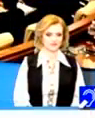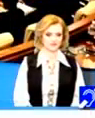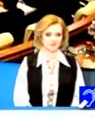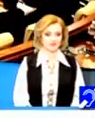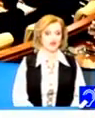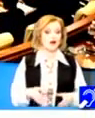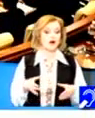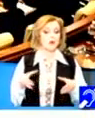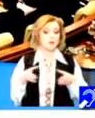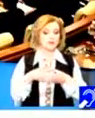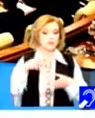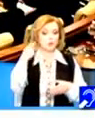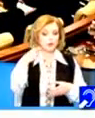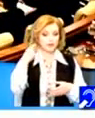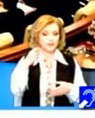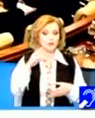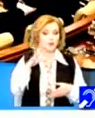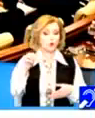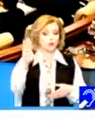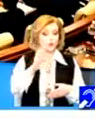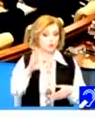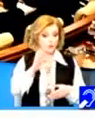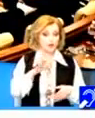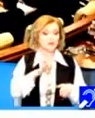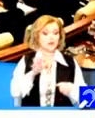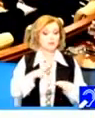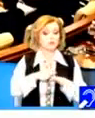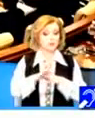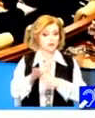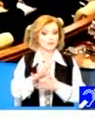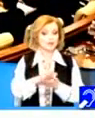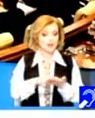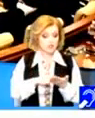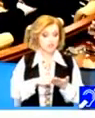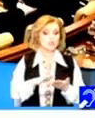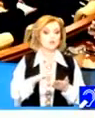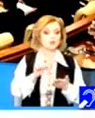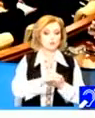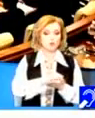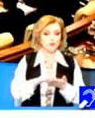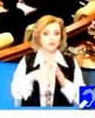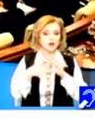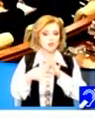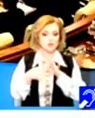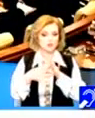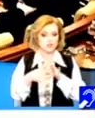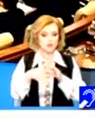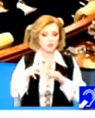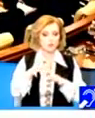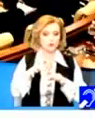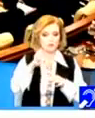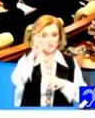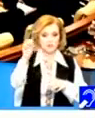O coaliție pro-europeană care să asigure continuitatea implementării acordului de asociere, asta își doresc politicienii de la București pentru